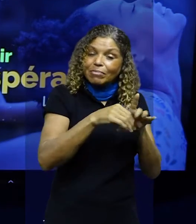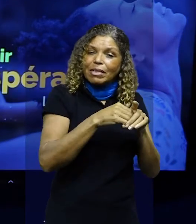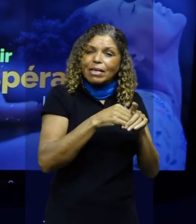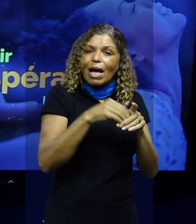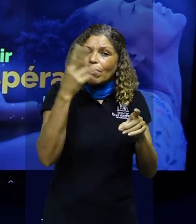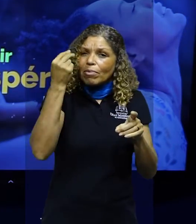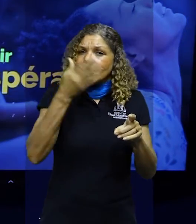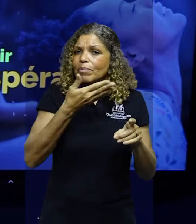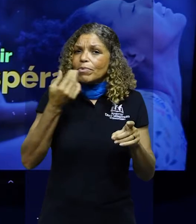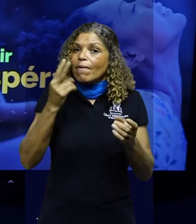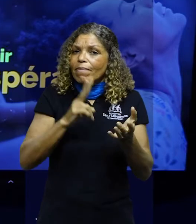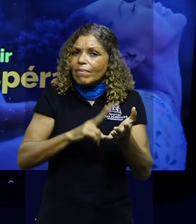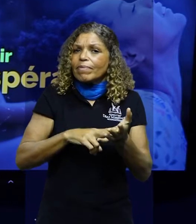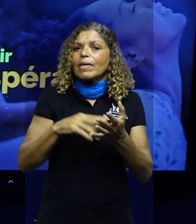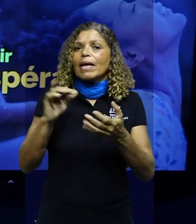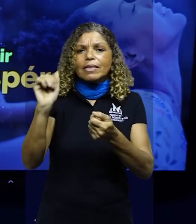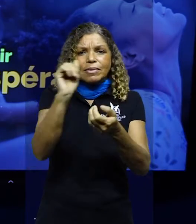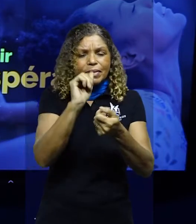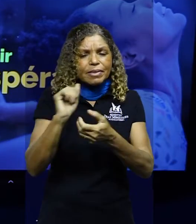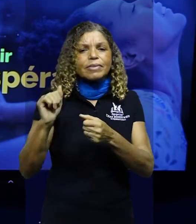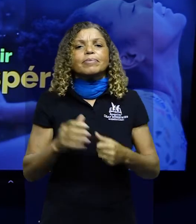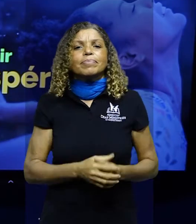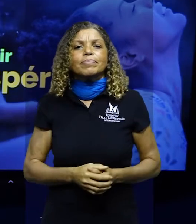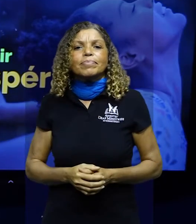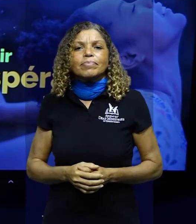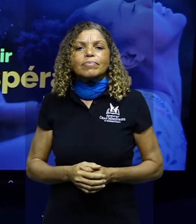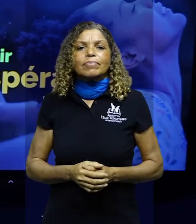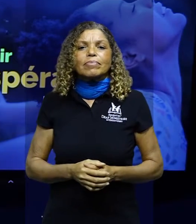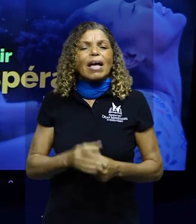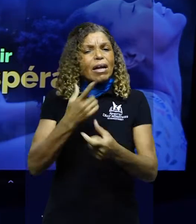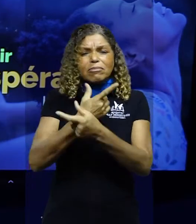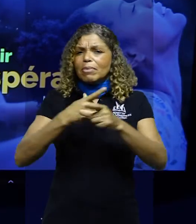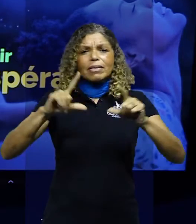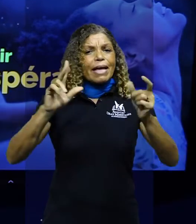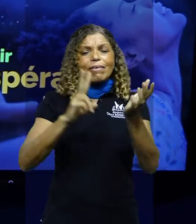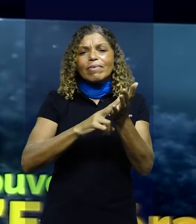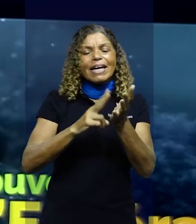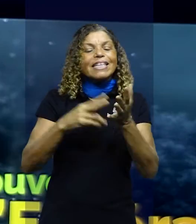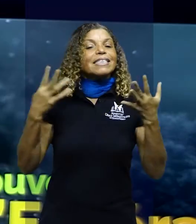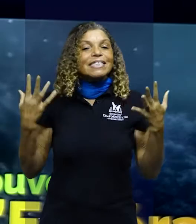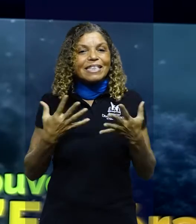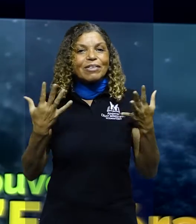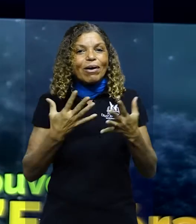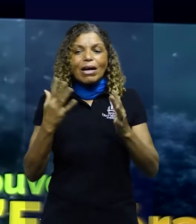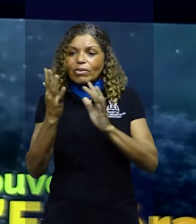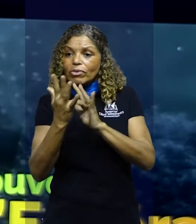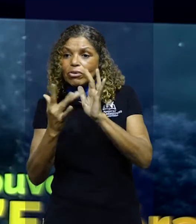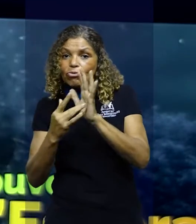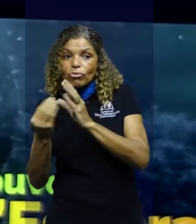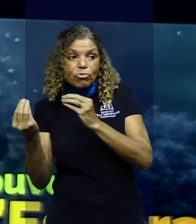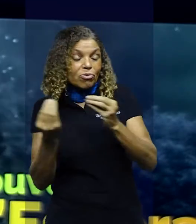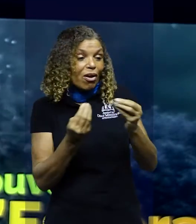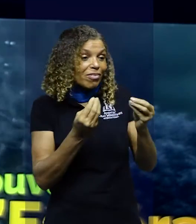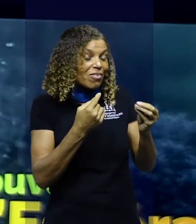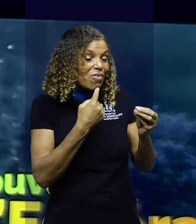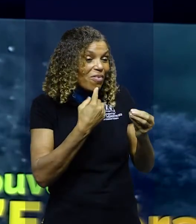nous faire rentrer dans la véritable espérance. Qu'est-ce que la vraie liberté? Quelle est la liberté que